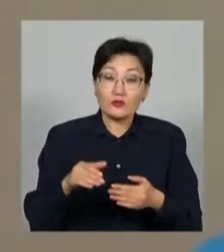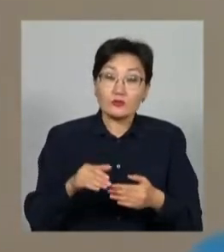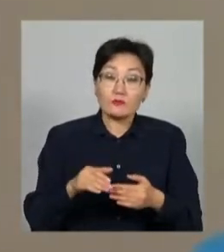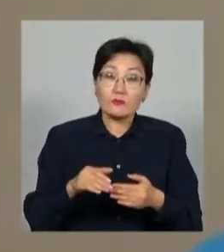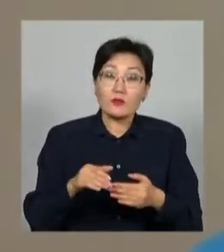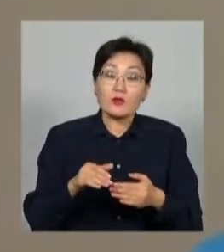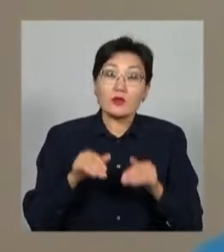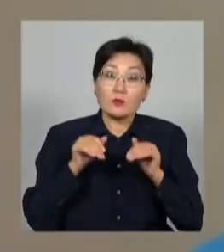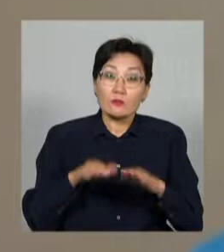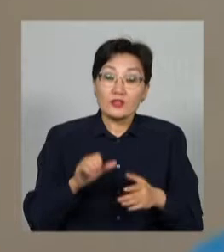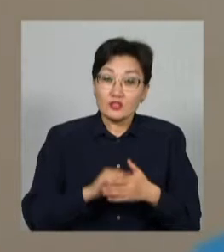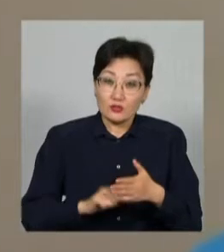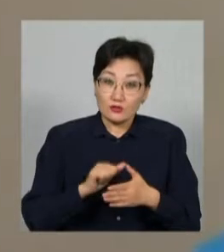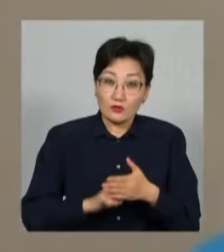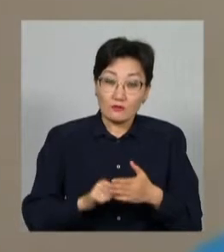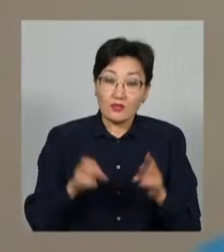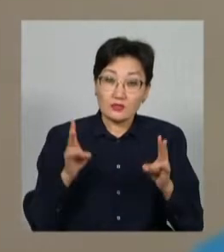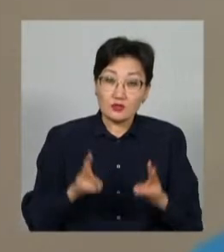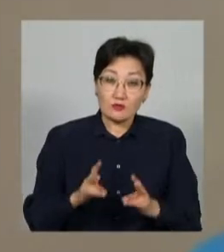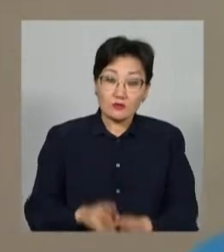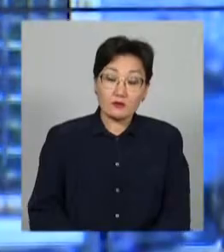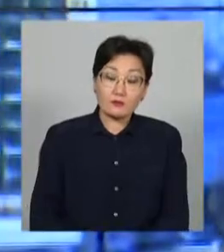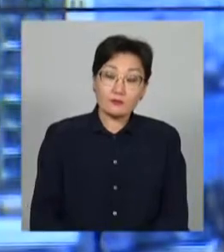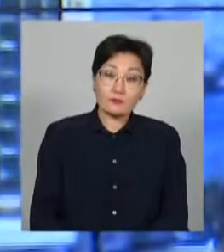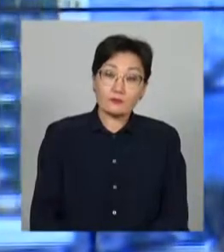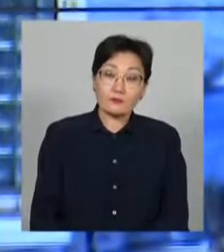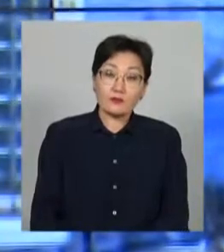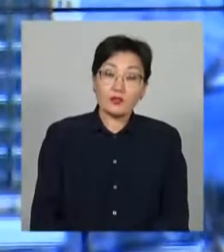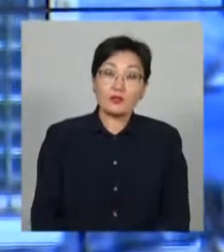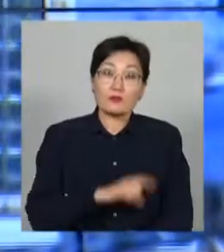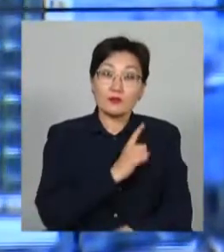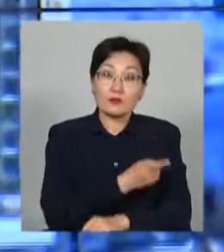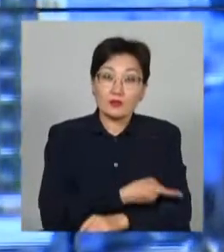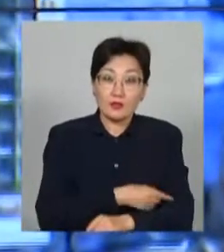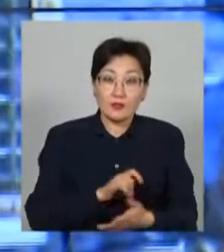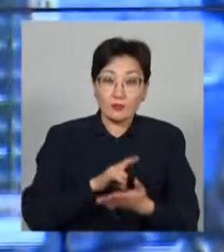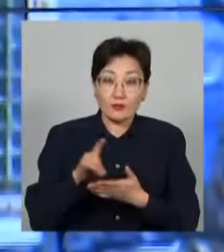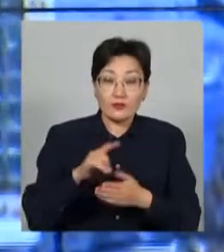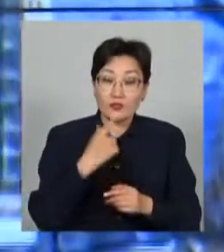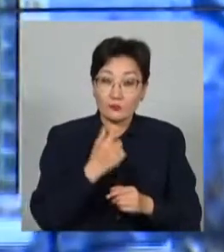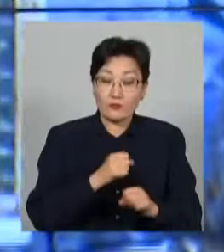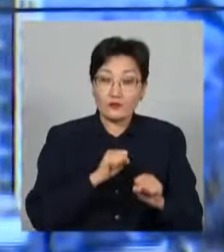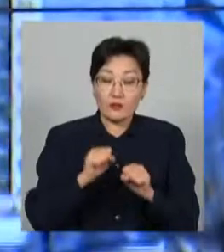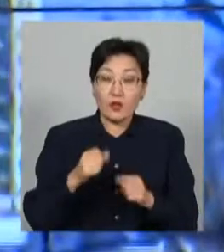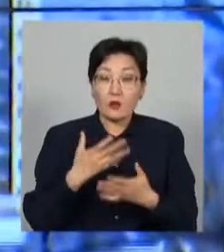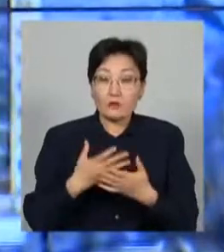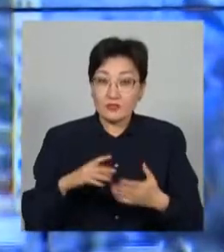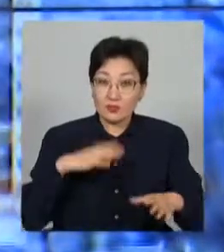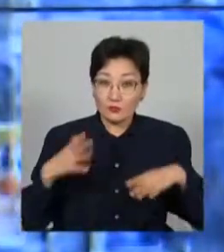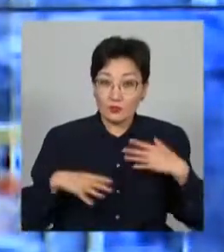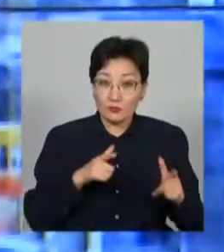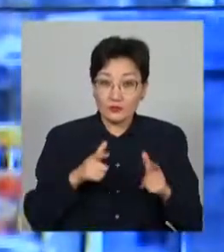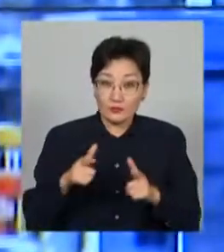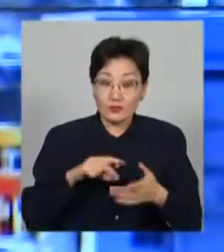выводы о причинах катастрофы. Силы воздушной обороны Казахстана показали боевую готовность